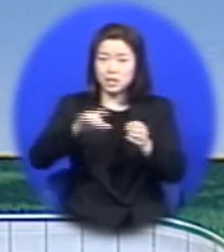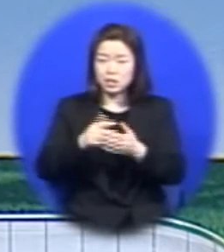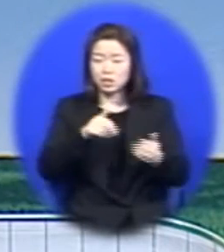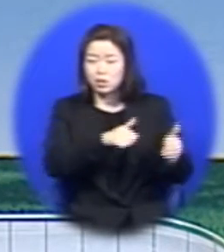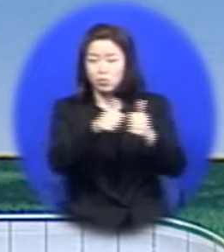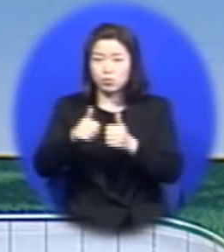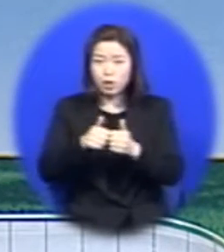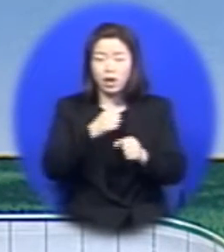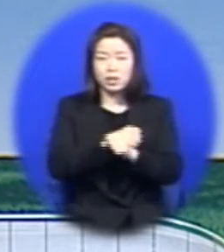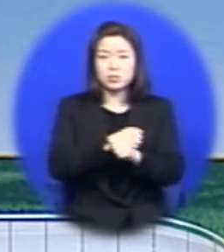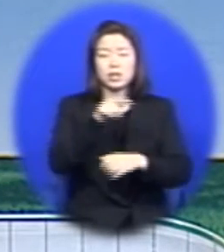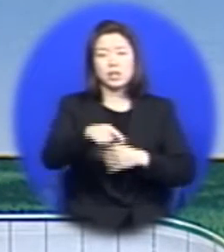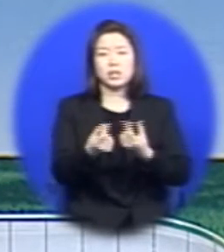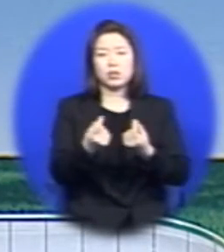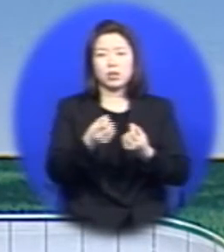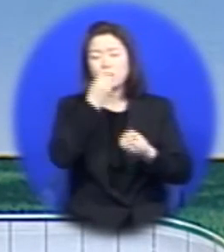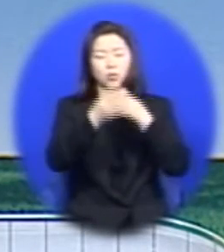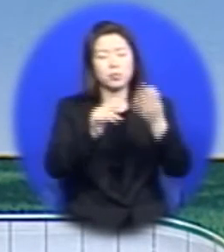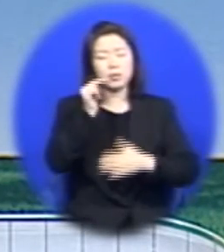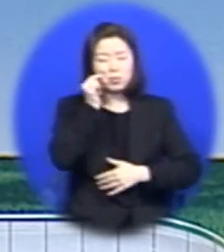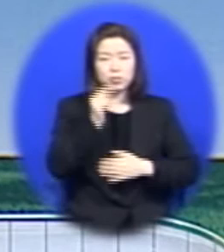동행하겠습니다. 그렇게 못했다니까요.